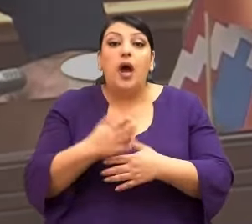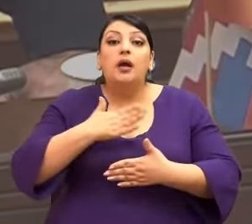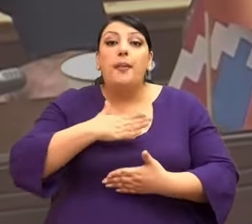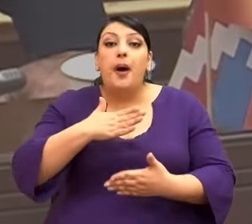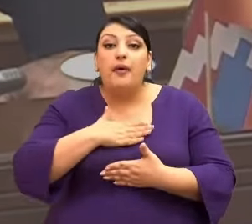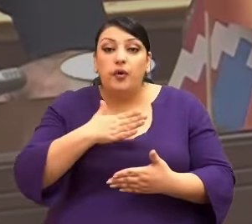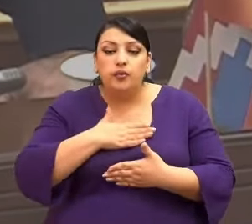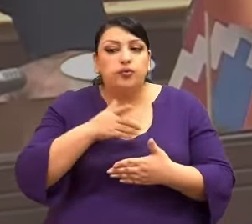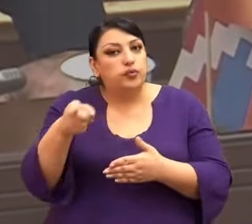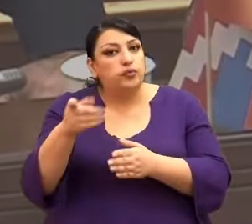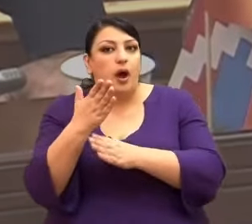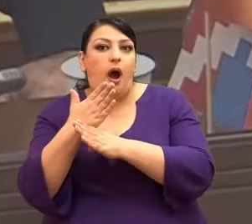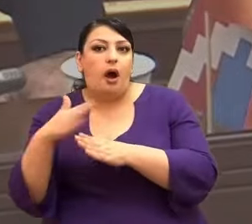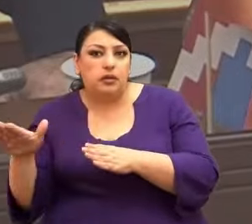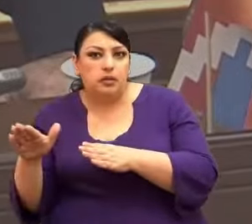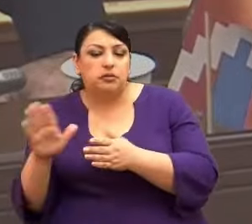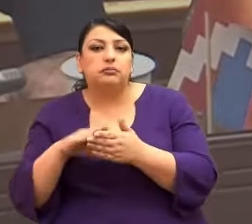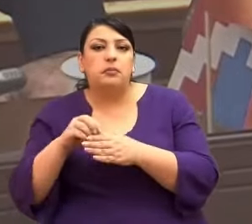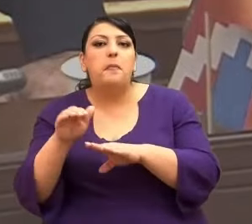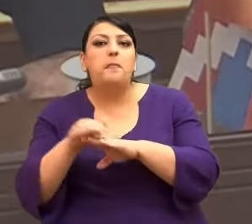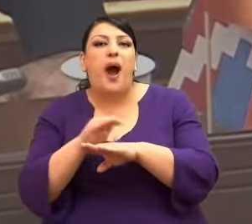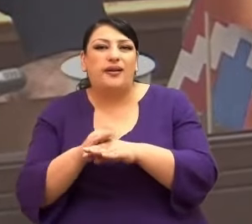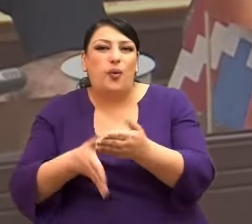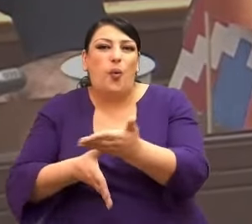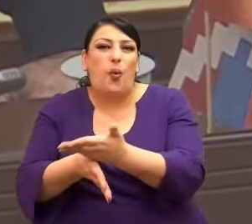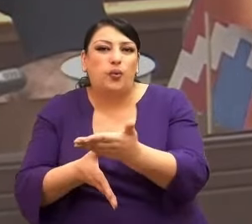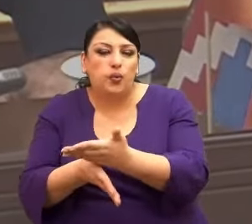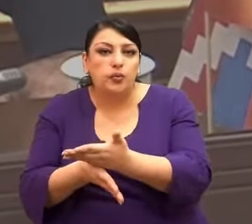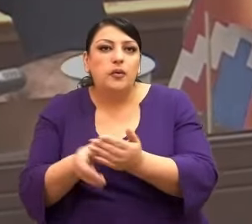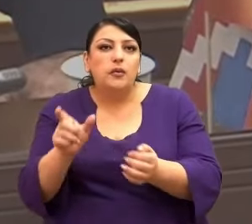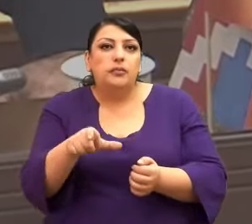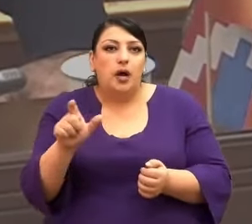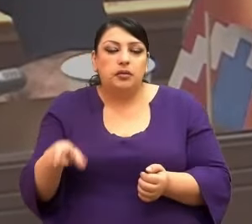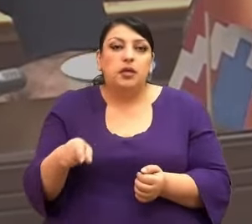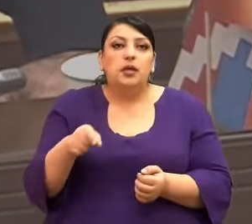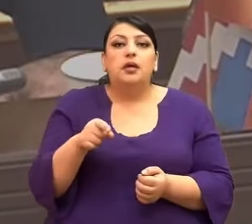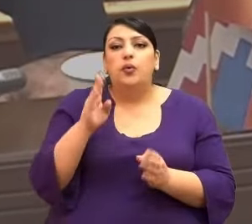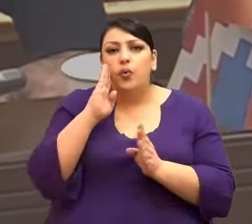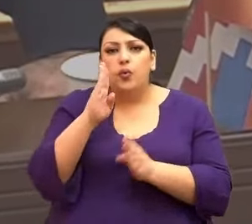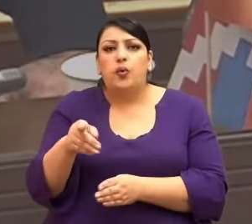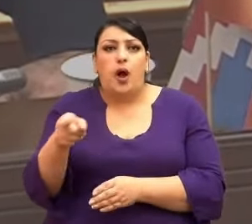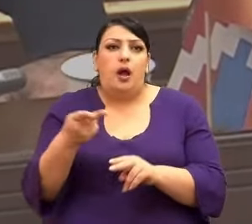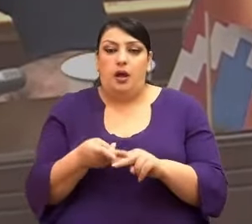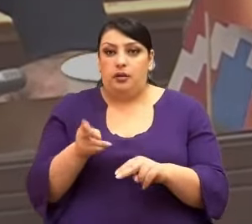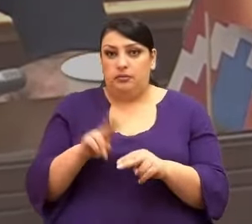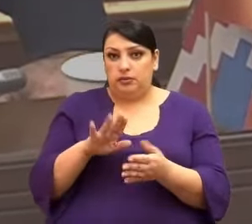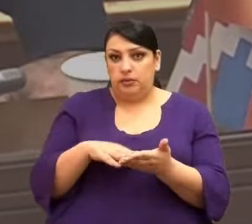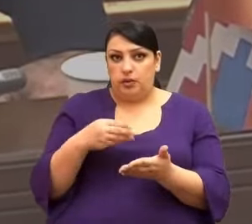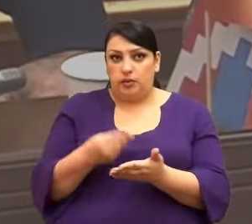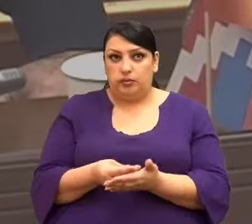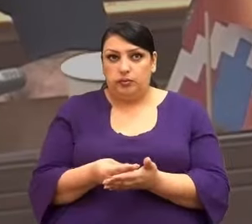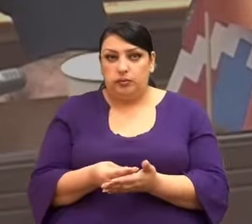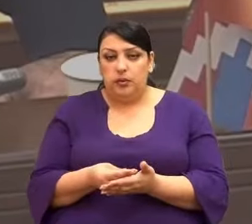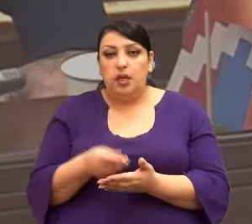առանձին դեպքերում բարեգործությունը, որը այս իրավապաշտպան գործունեության շրջանակներում ուղիղ հենց սա է նշանակում։ Եվ վերջինը